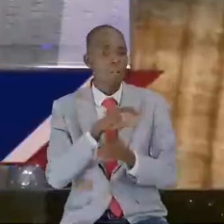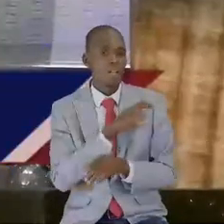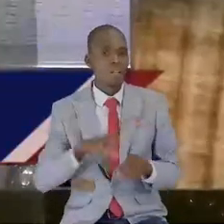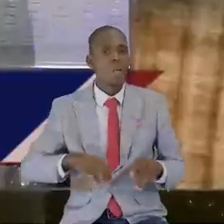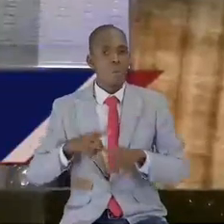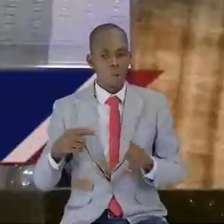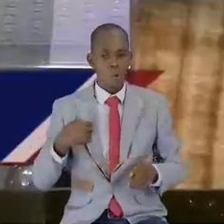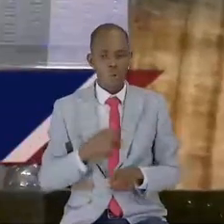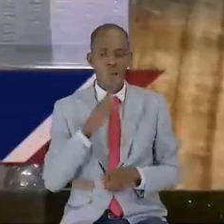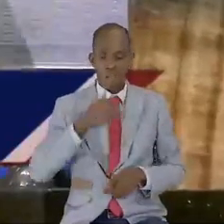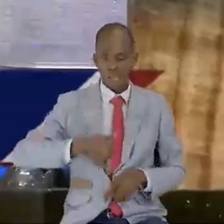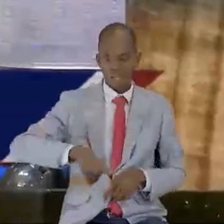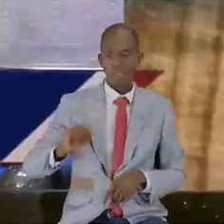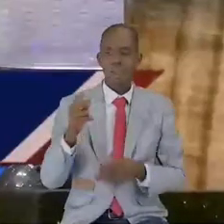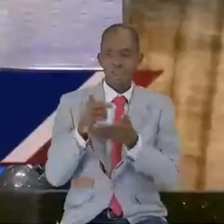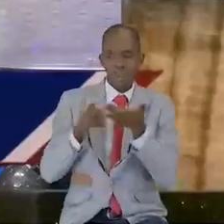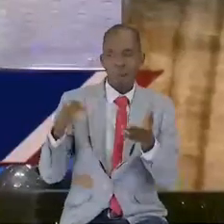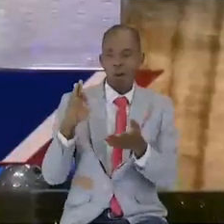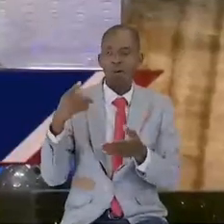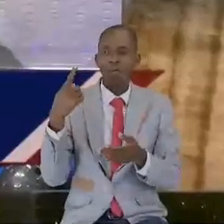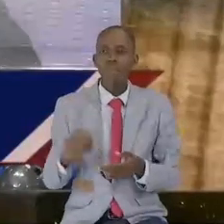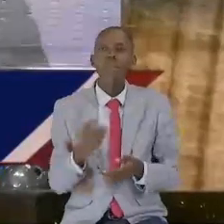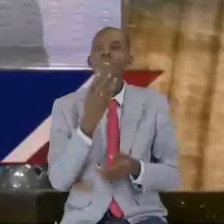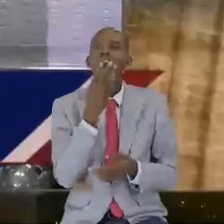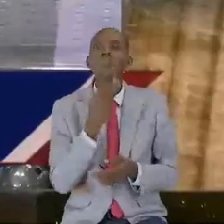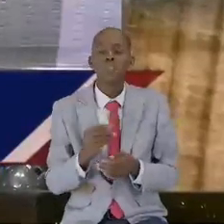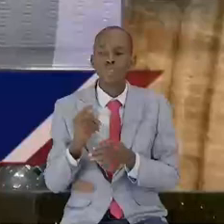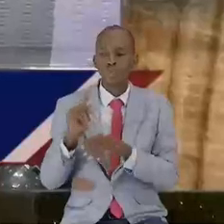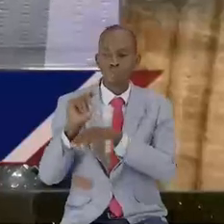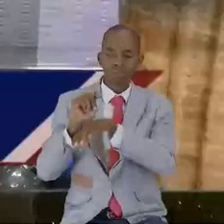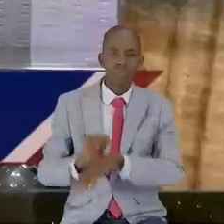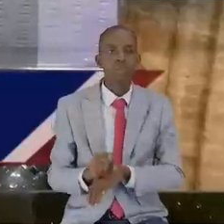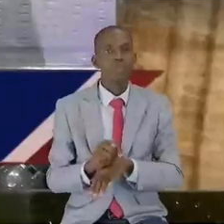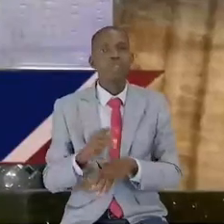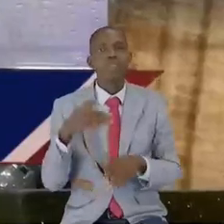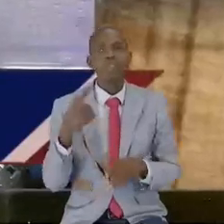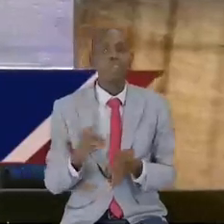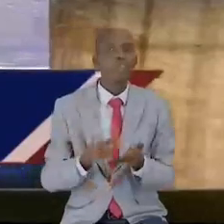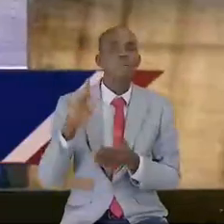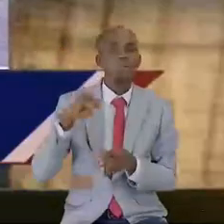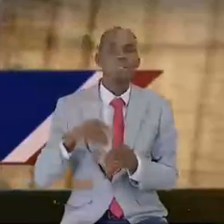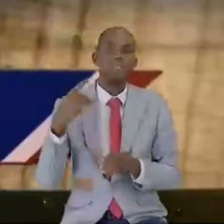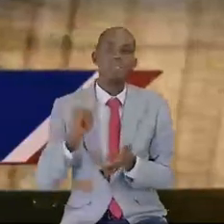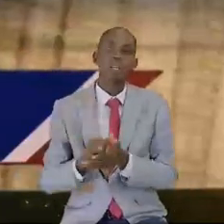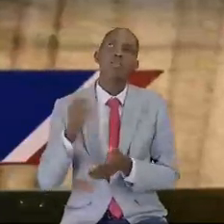nous sommes avec la religion juive. Il se glorifie en la circoncision historique.